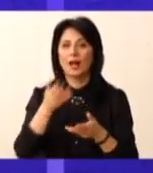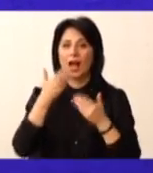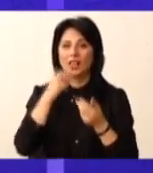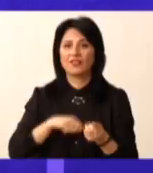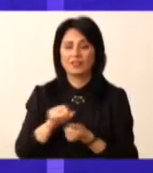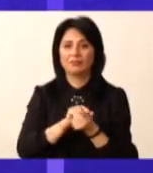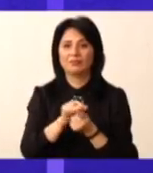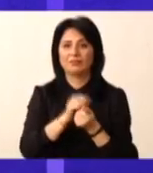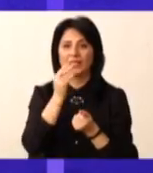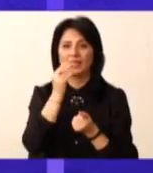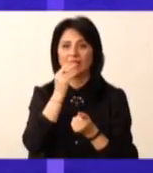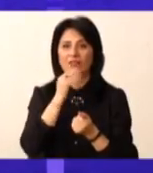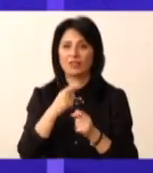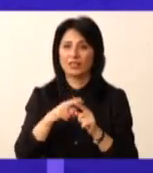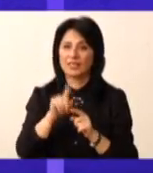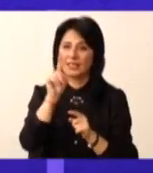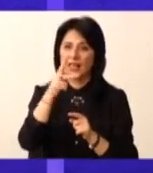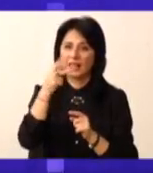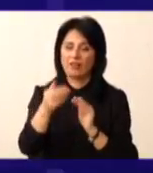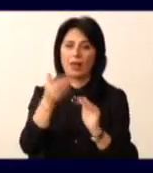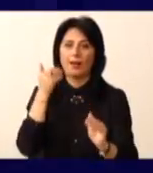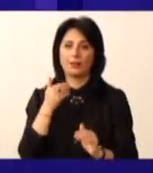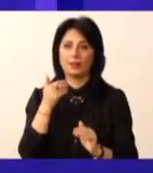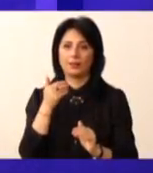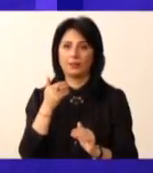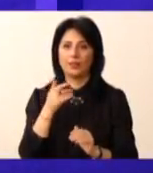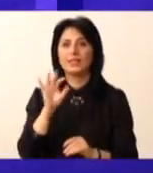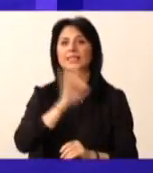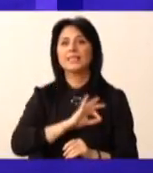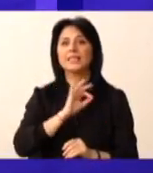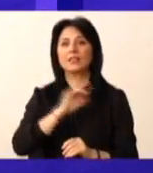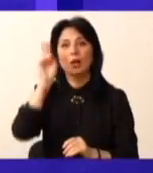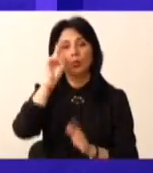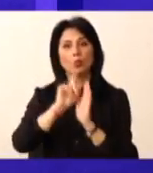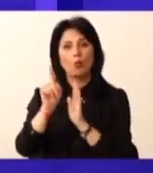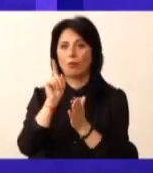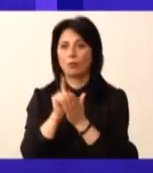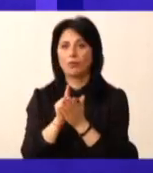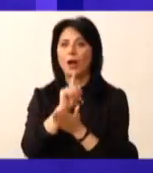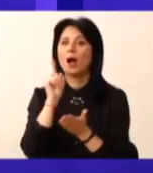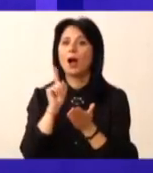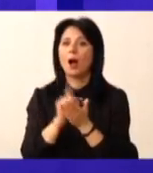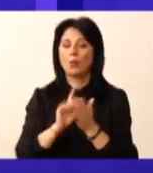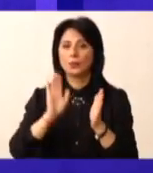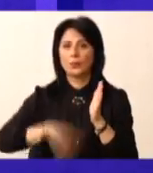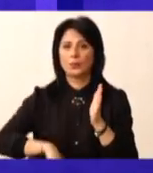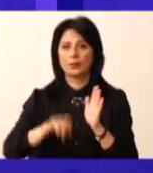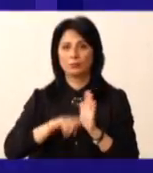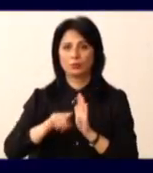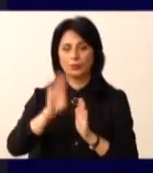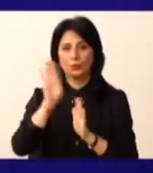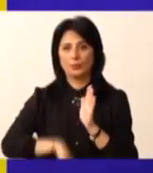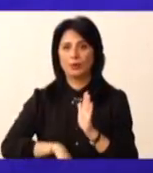ადვილად შესათვისებელი საკვები საშუალოდ საათნახევრით ადრე. ისარგებლეთ საპირფარე შოთი, აუცილებლად დაცალეთ შარდის